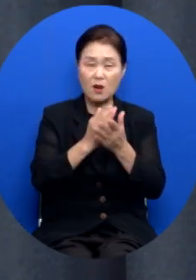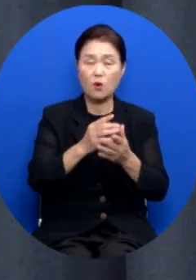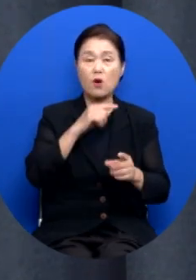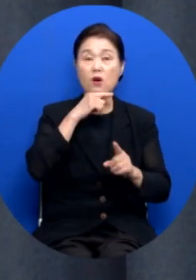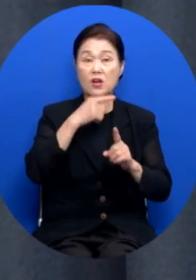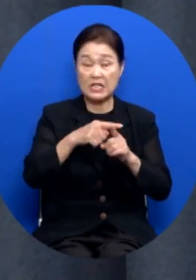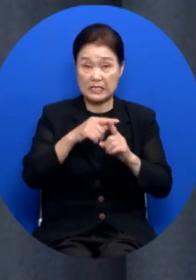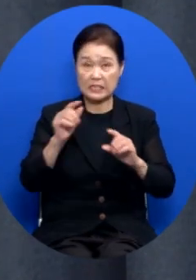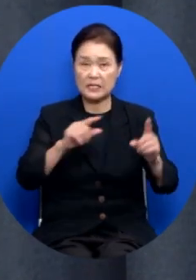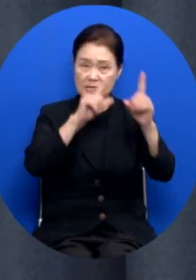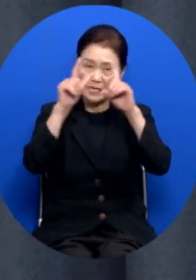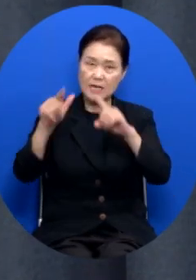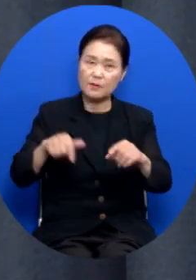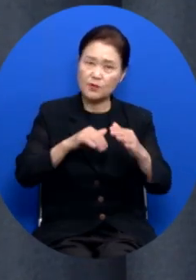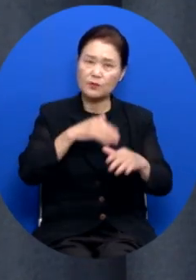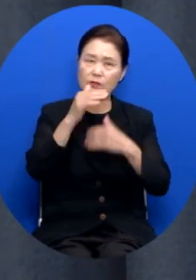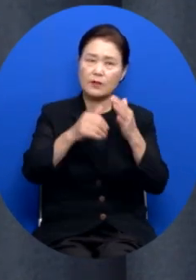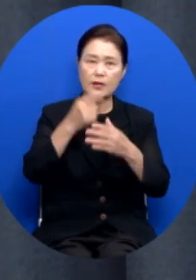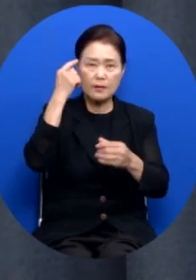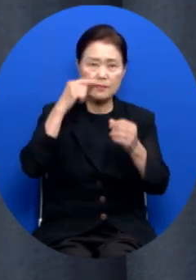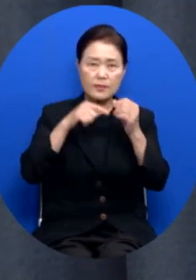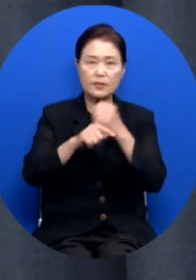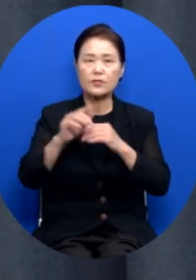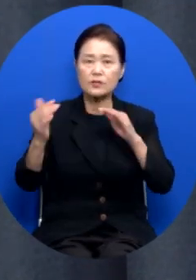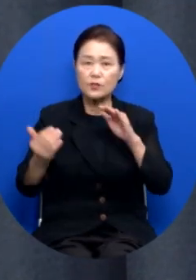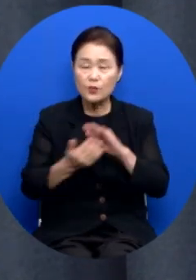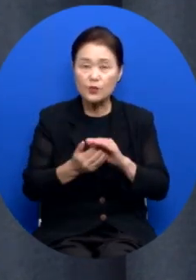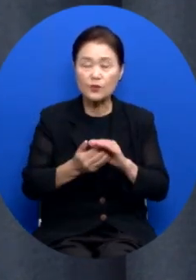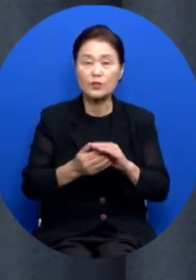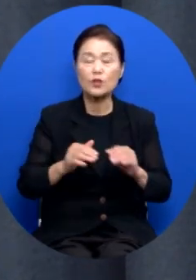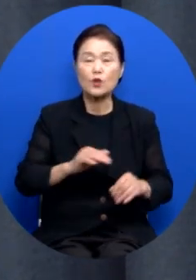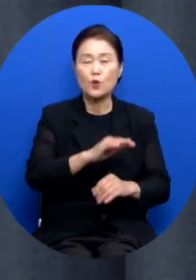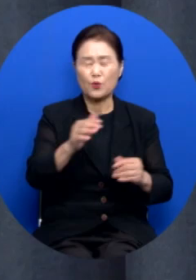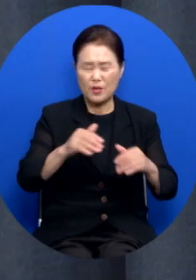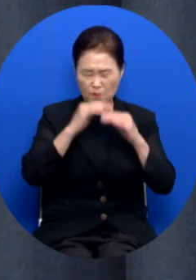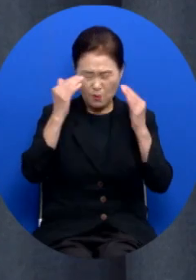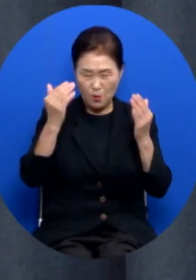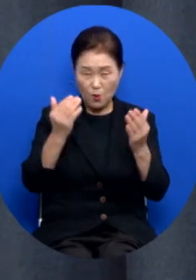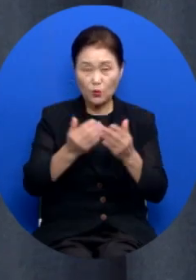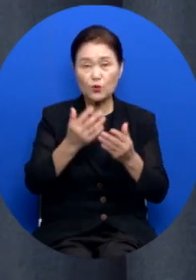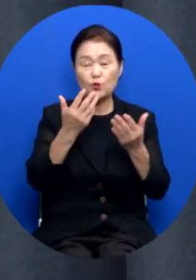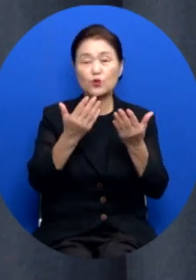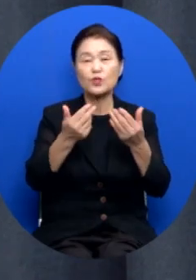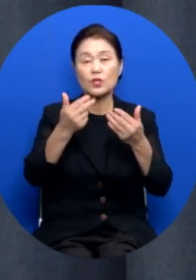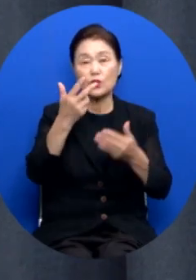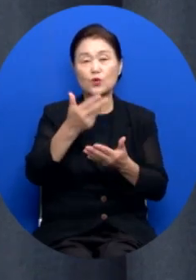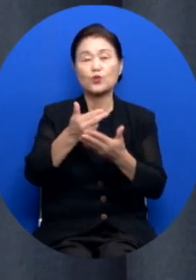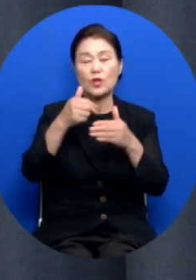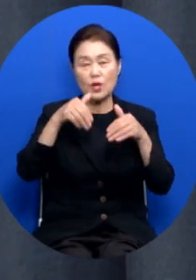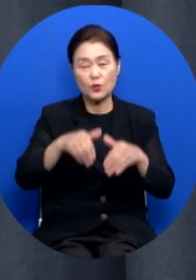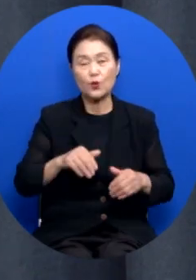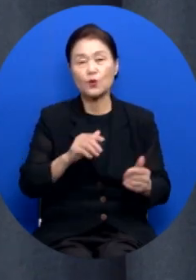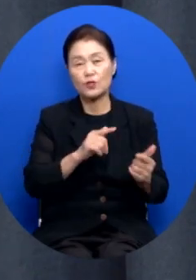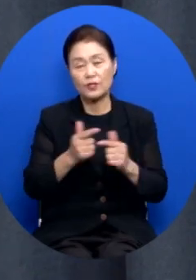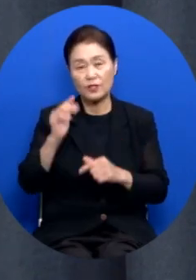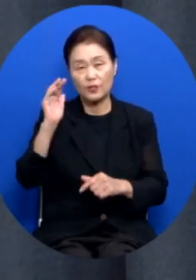속에서 하나님의 뜻을 이루어드리는 우리 한교총 모든 주의 종들이 되기를 주님의